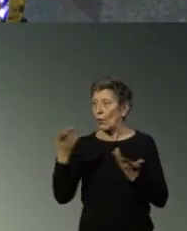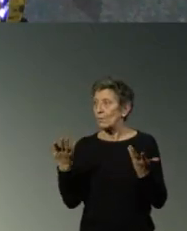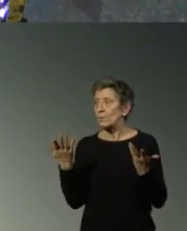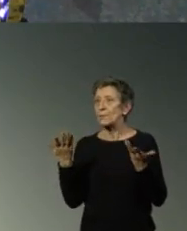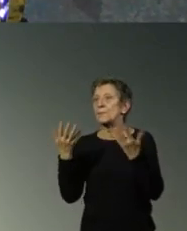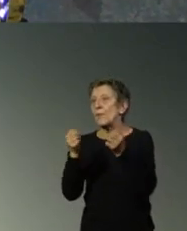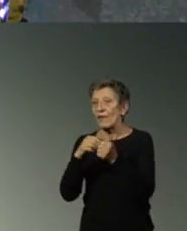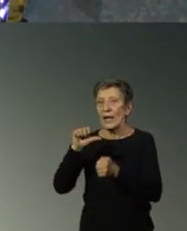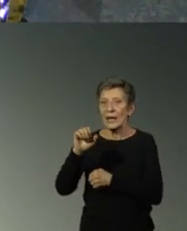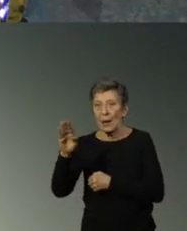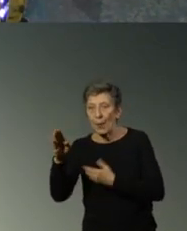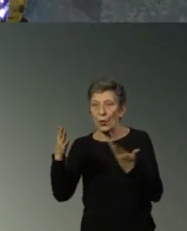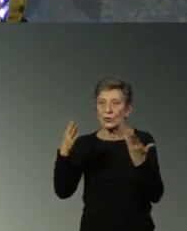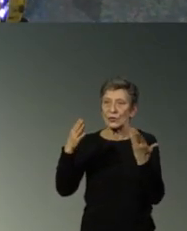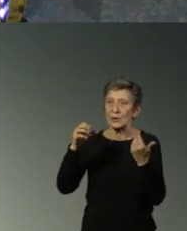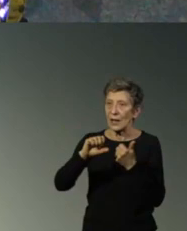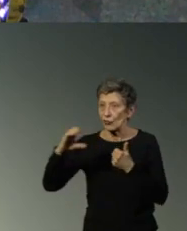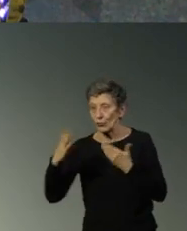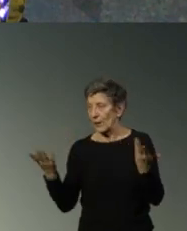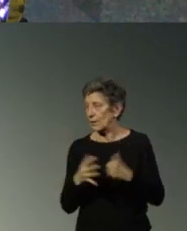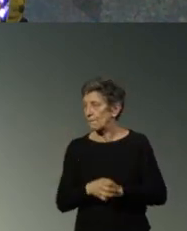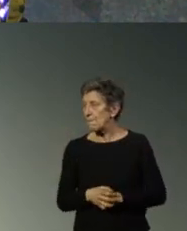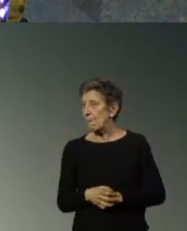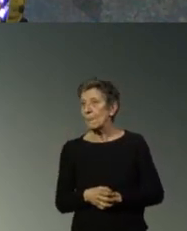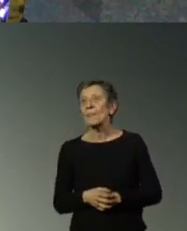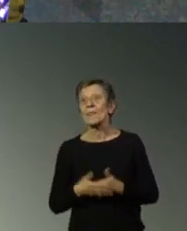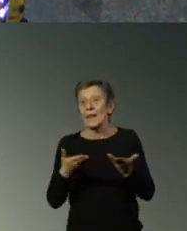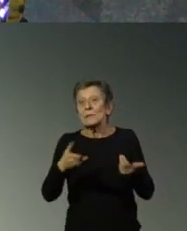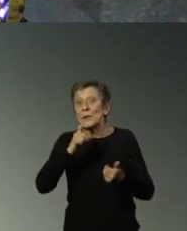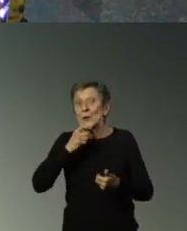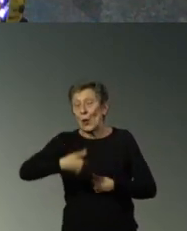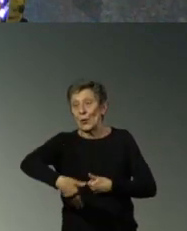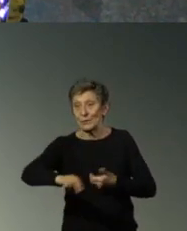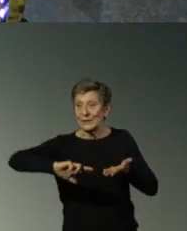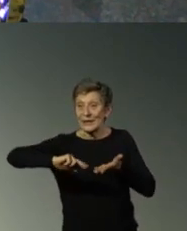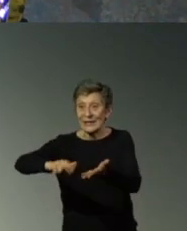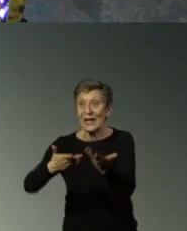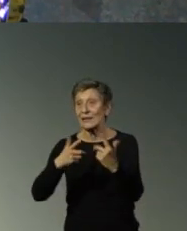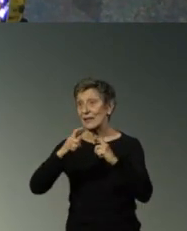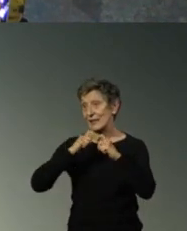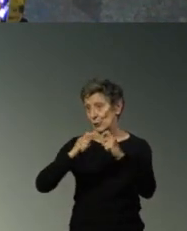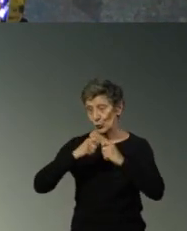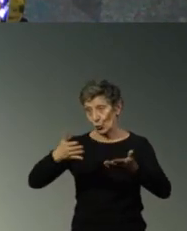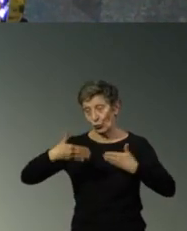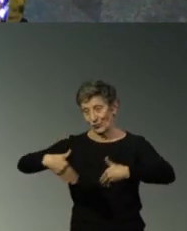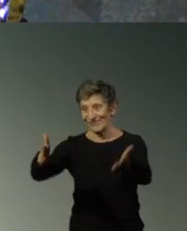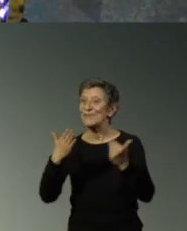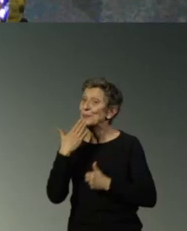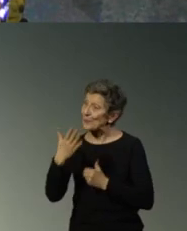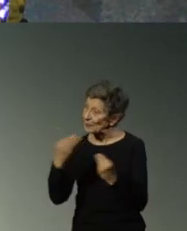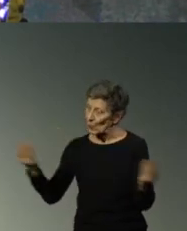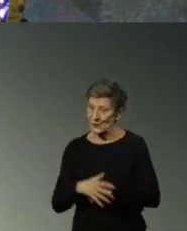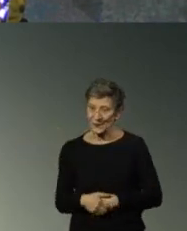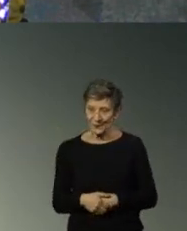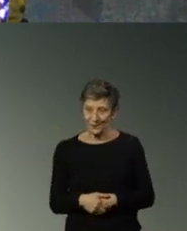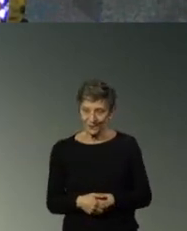Adrien Bosque et Ariane Chemin. À tout de suite pour la dédicace et pour la discussion qui se continue. Un grand merci encore.